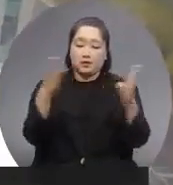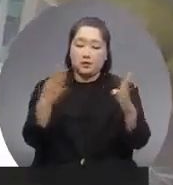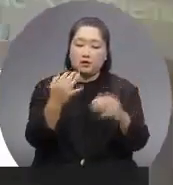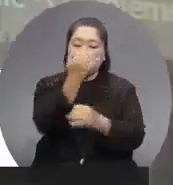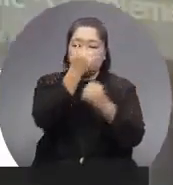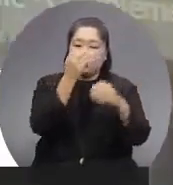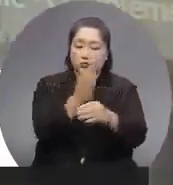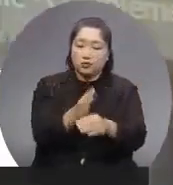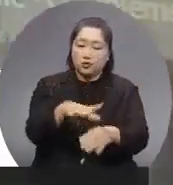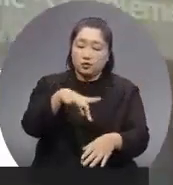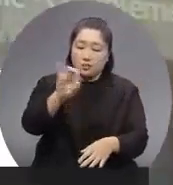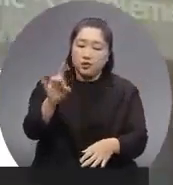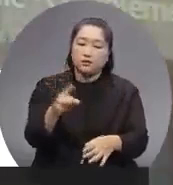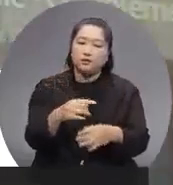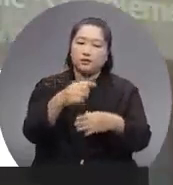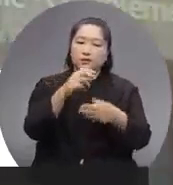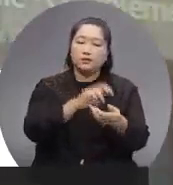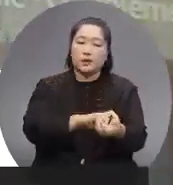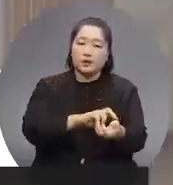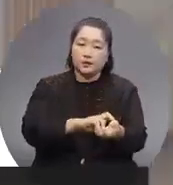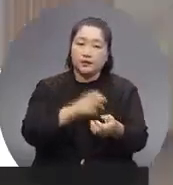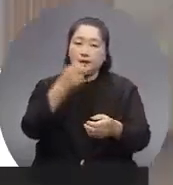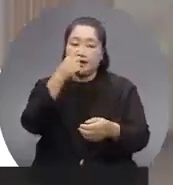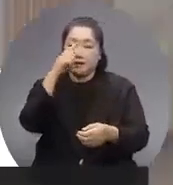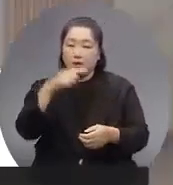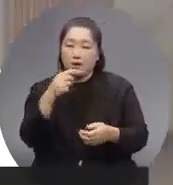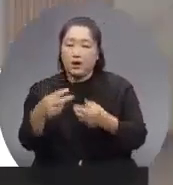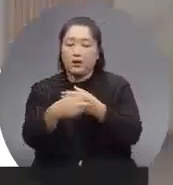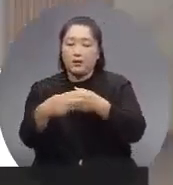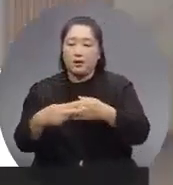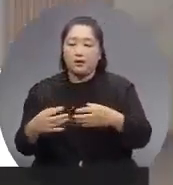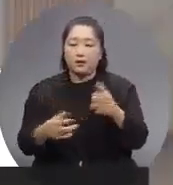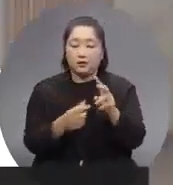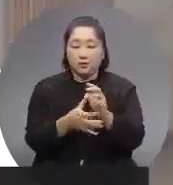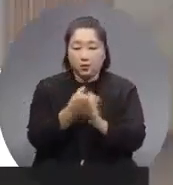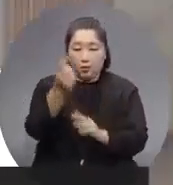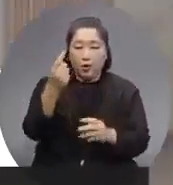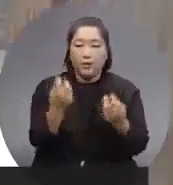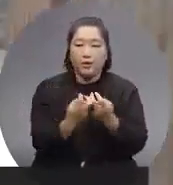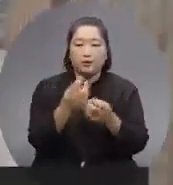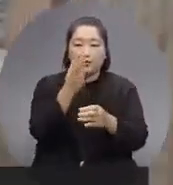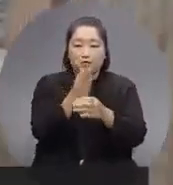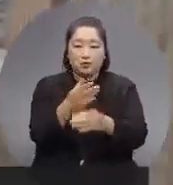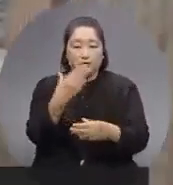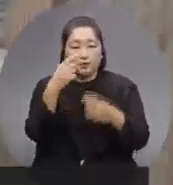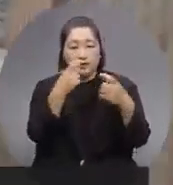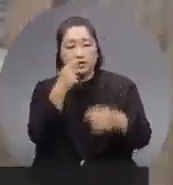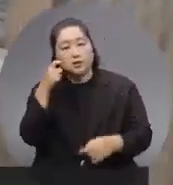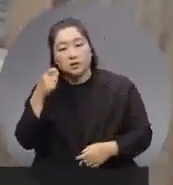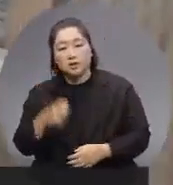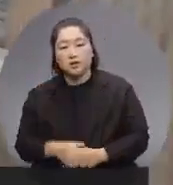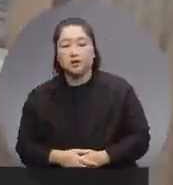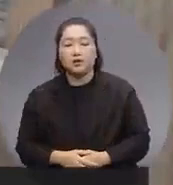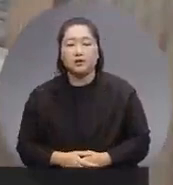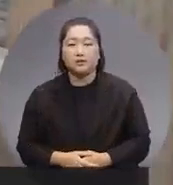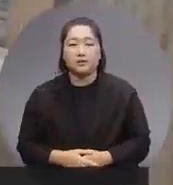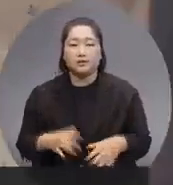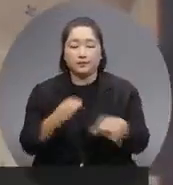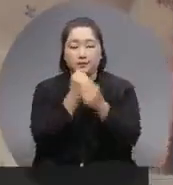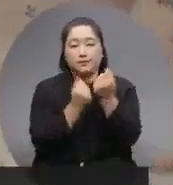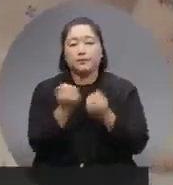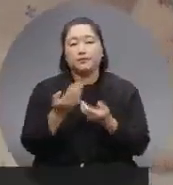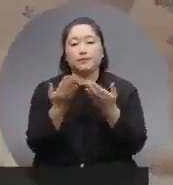통합의학센터가 한방과 양방을 결합한 대체 통합요법의 중심으로 주목받고 있습니다. 허지희 기자가 보도합니다.